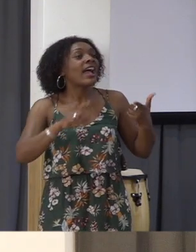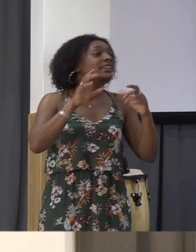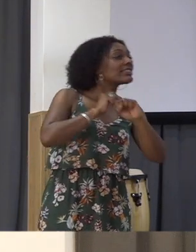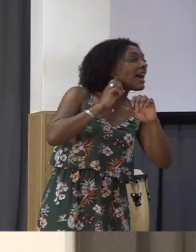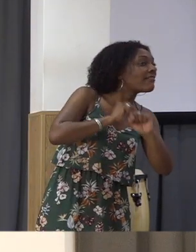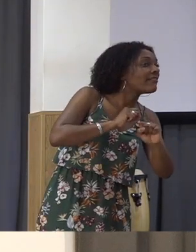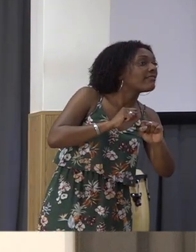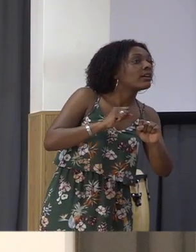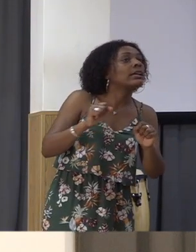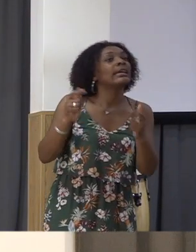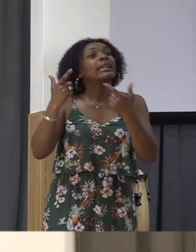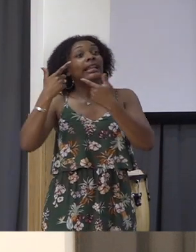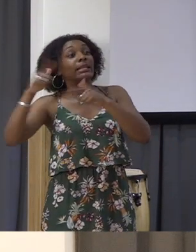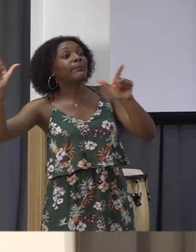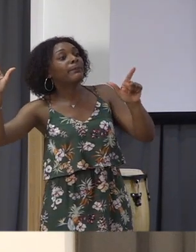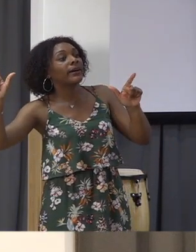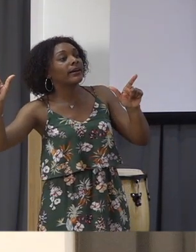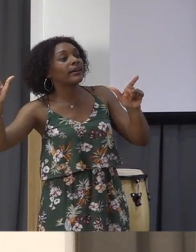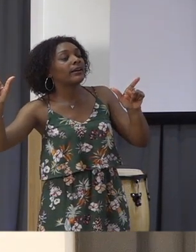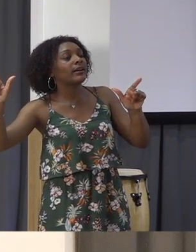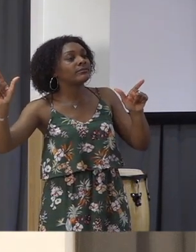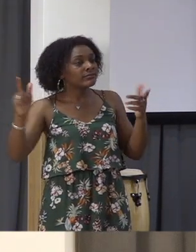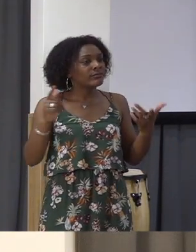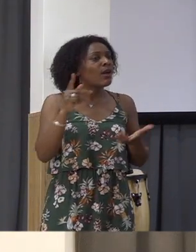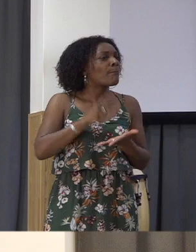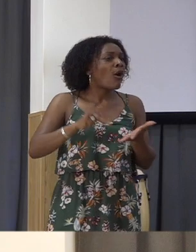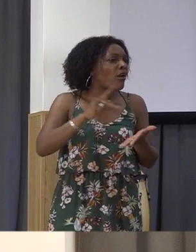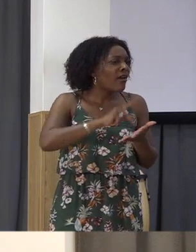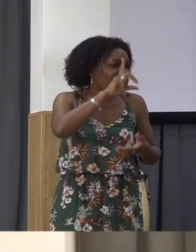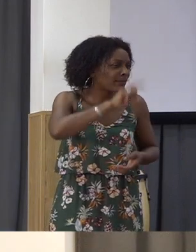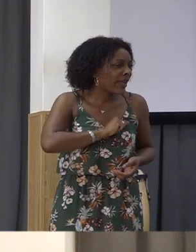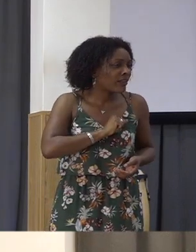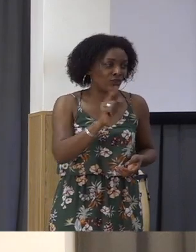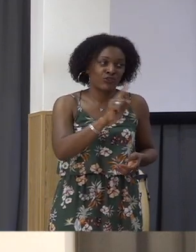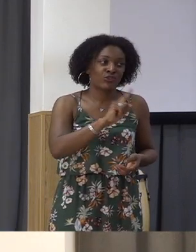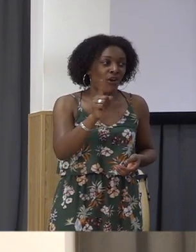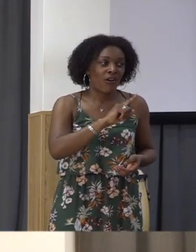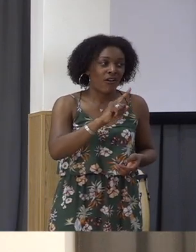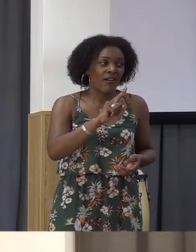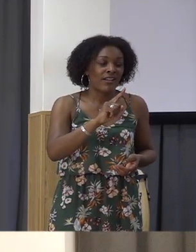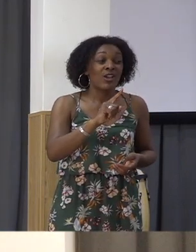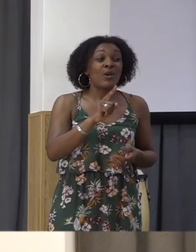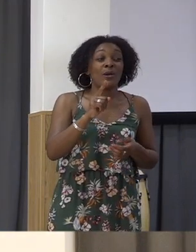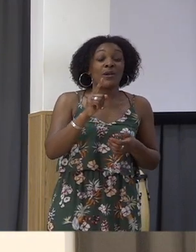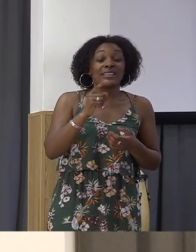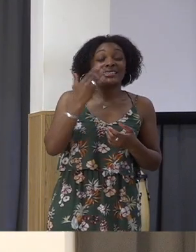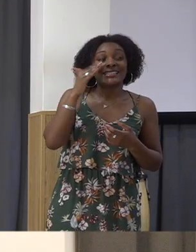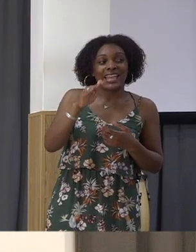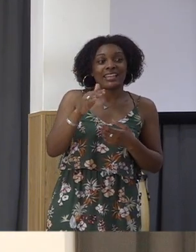d'esclaves et de libres. Il prend en fait des cas où il y a le moins de proximité